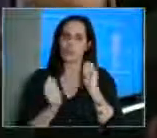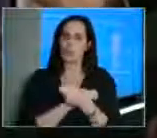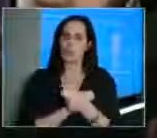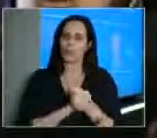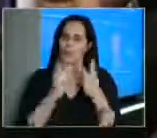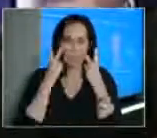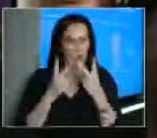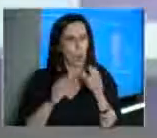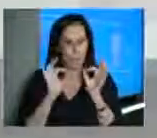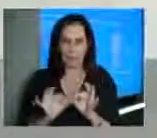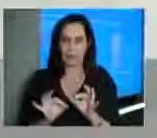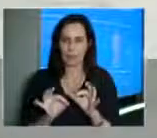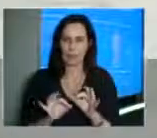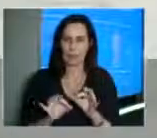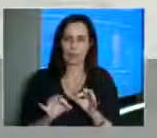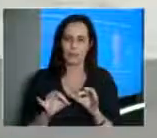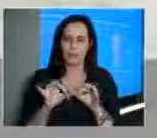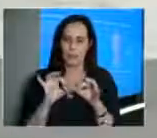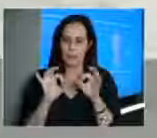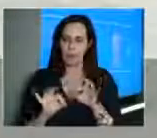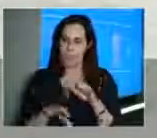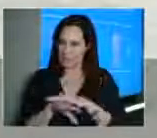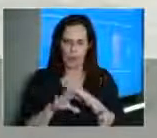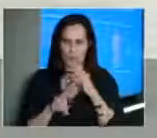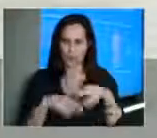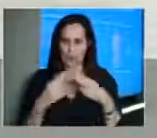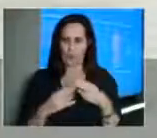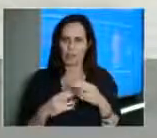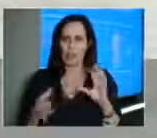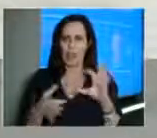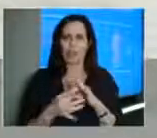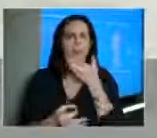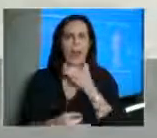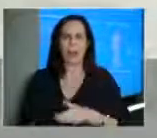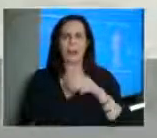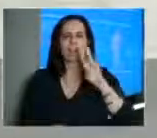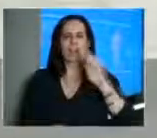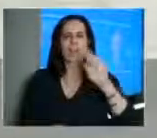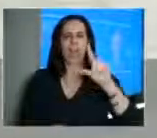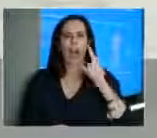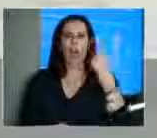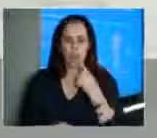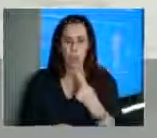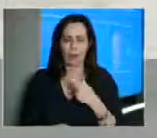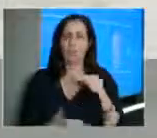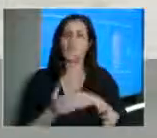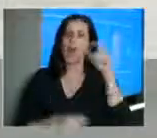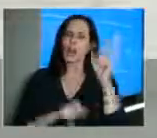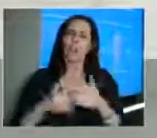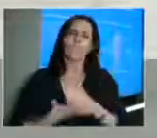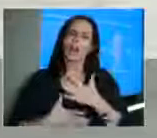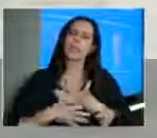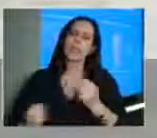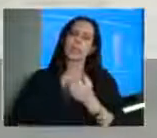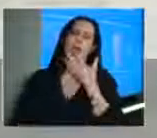הם יסתכלו באמת, את יודעת, באמת, סליחה שאני חוזר, חברתי נורא לרב שרלו ומה שהוא אמר קודם. מפני שאנשים נמאס להם